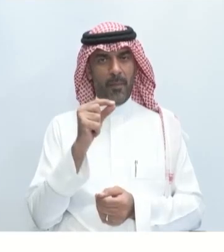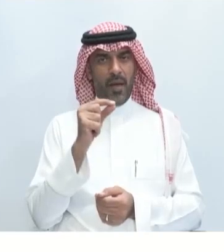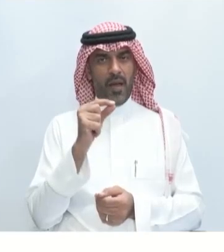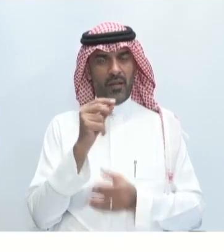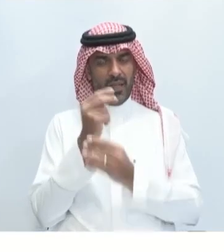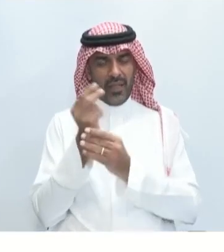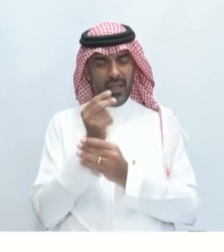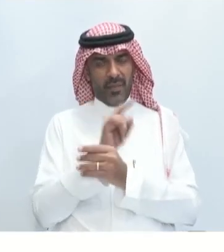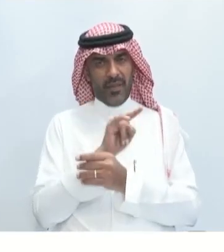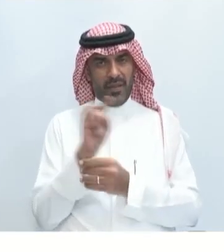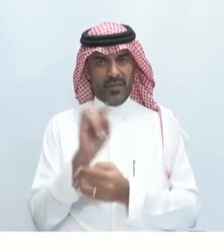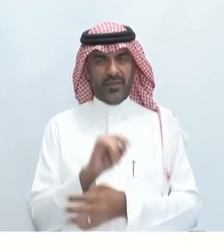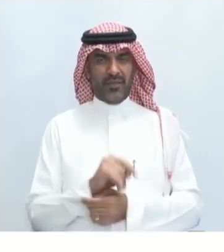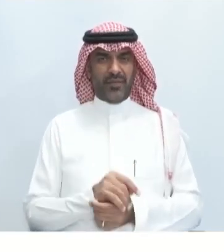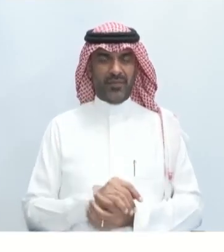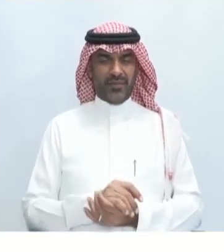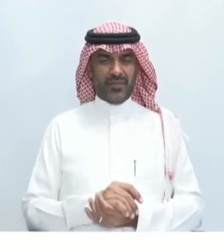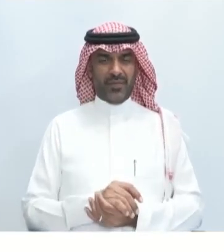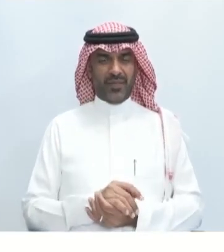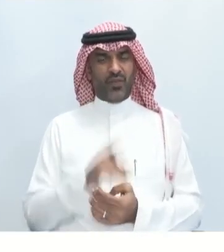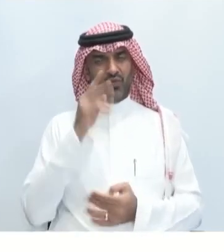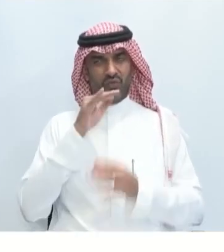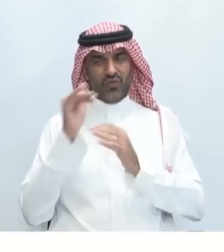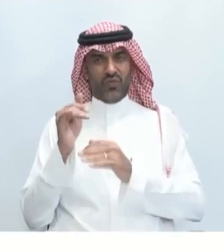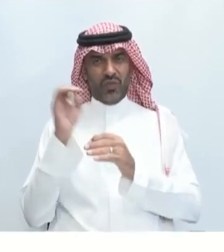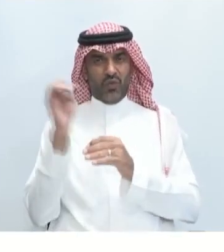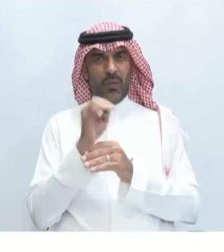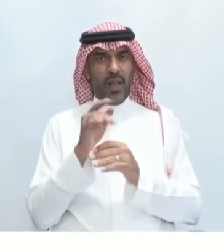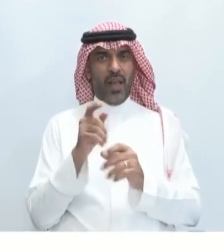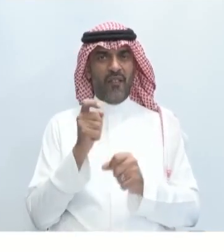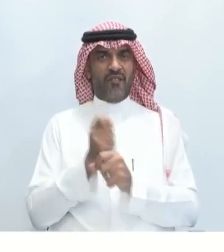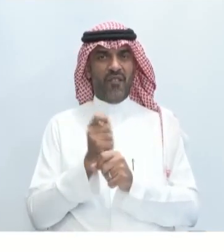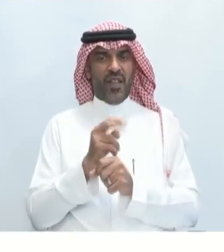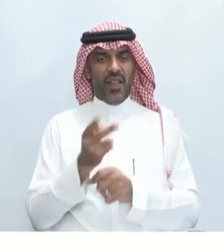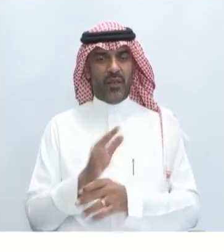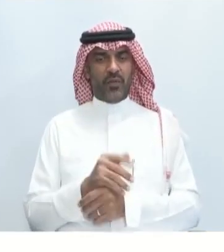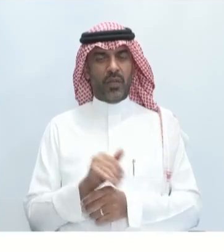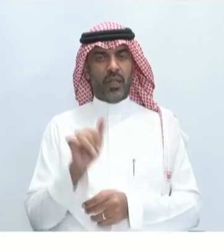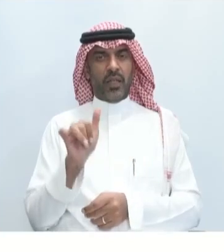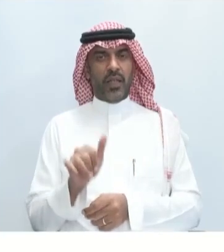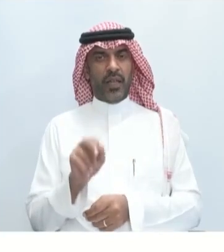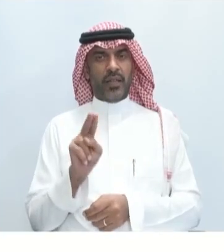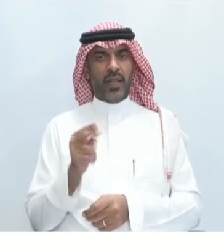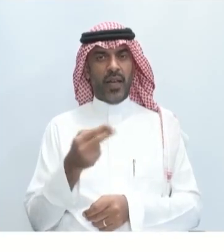مقدرا نستخرج فعلا اخر يتعامل